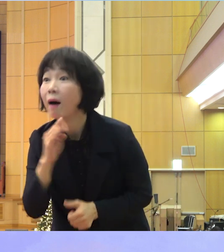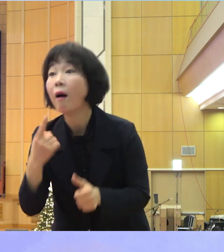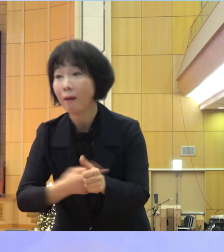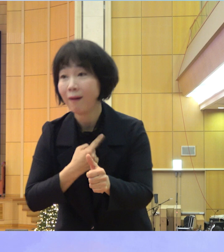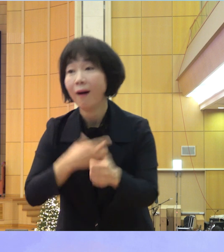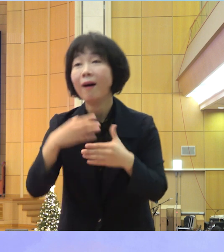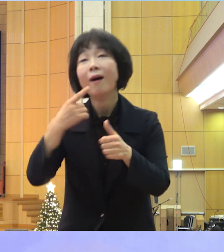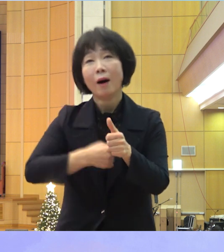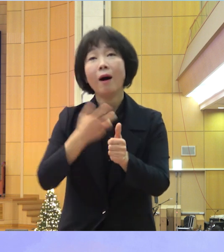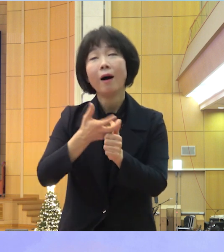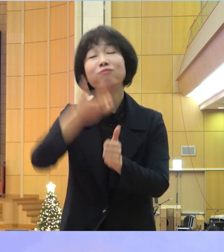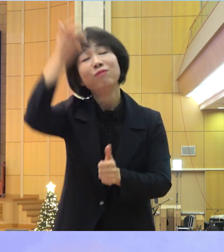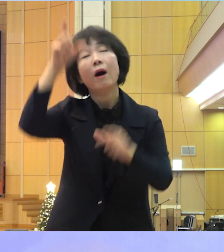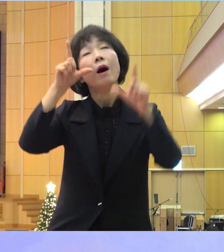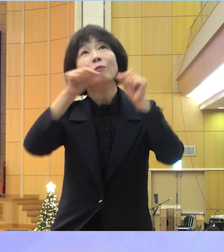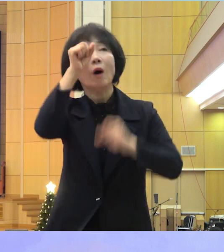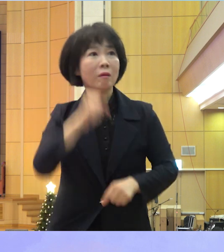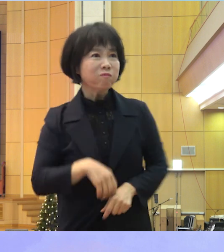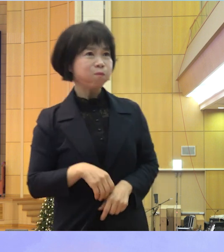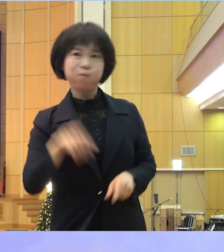예? 어떤